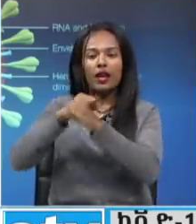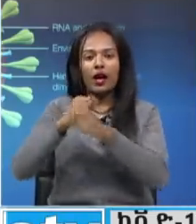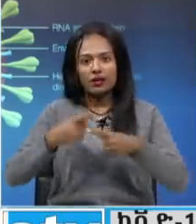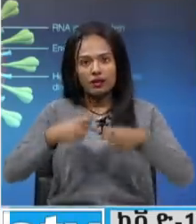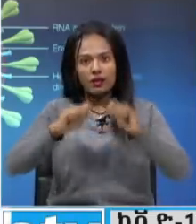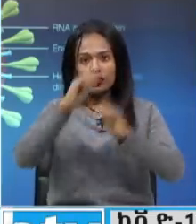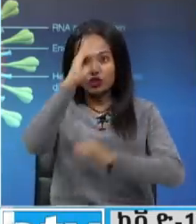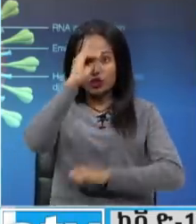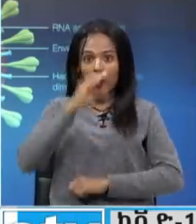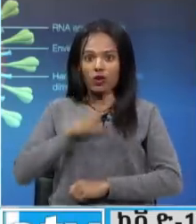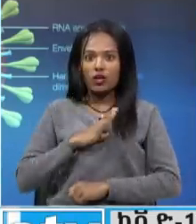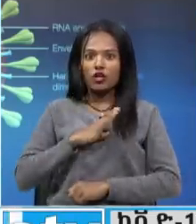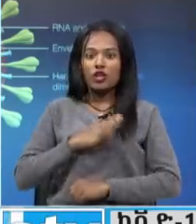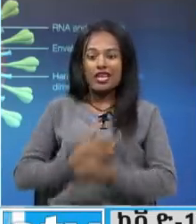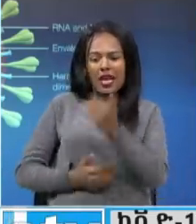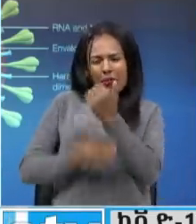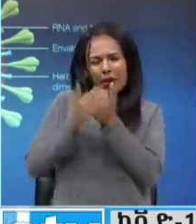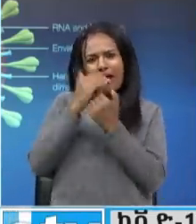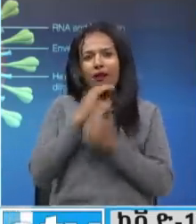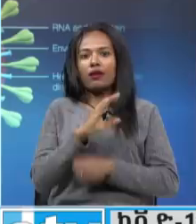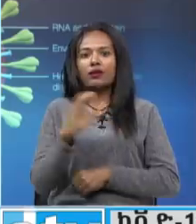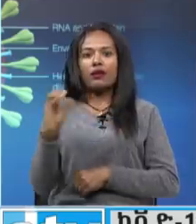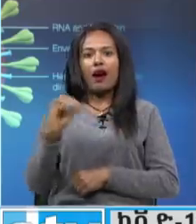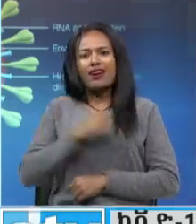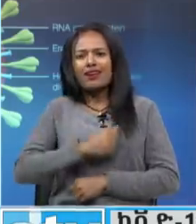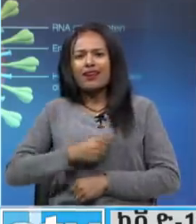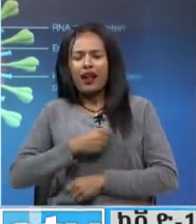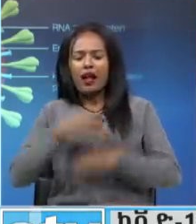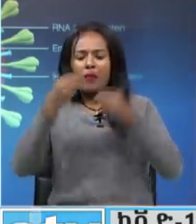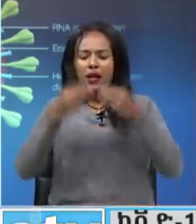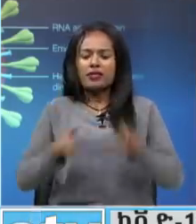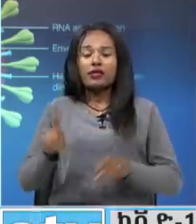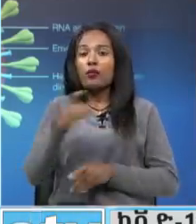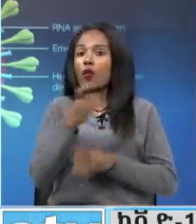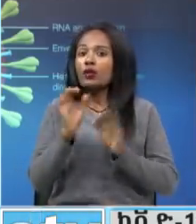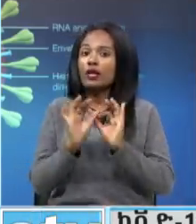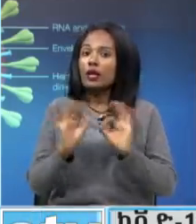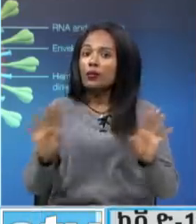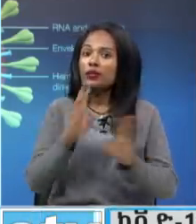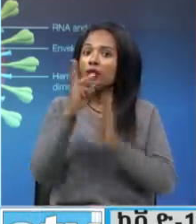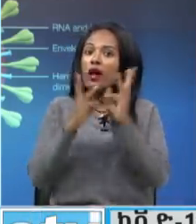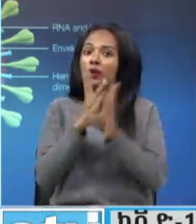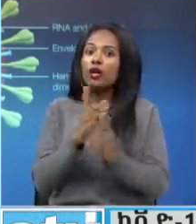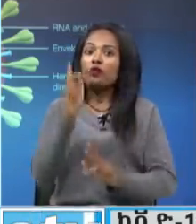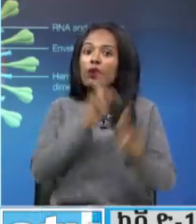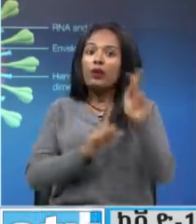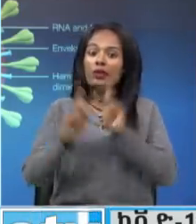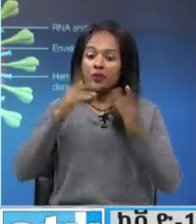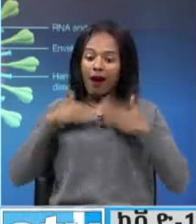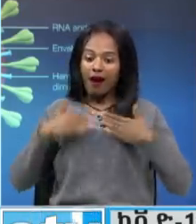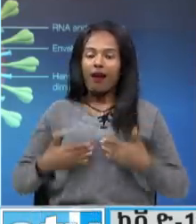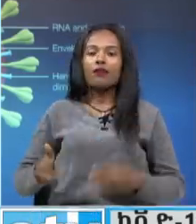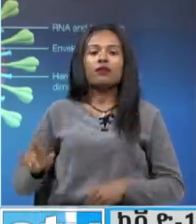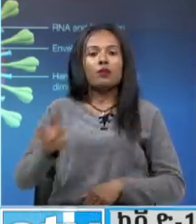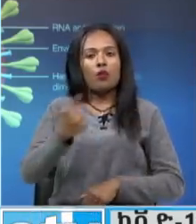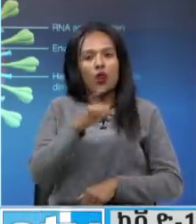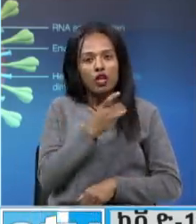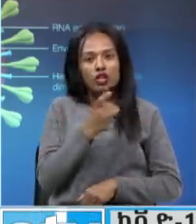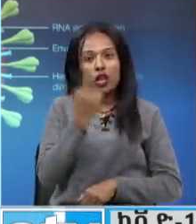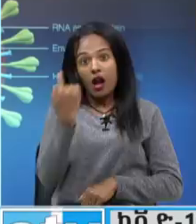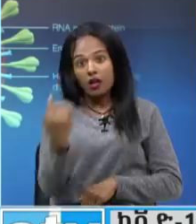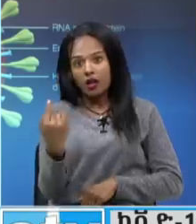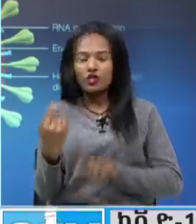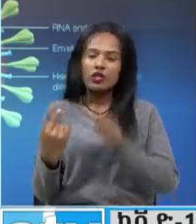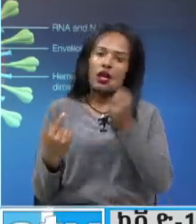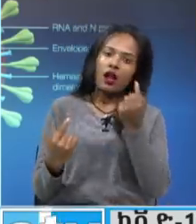ጥረታችን ሰብአዊነታችንን የሚጋርድና ርህራሄን የሚያስጥል መሆን የለበትም። የዓለም አቀፉ ማህበረሰብ አካል እንደመሆናችን